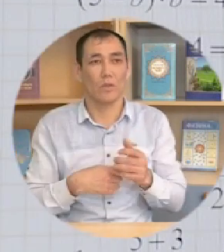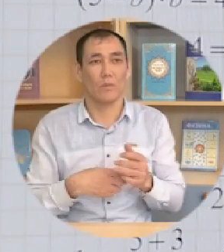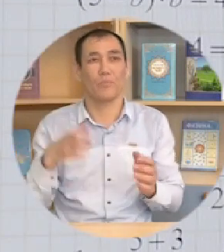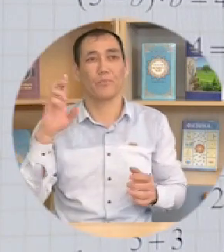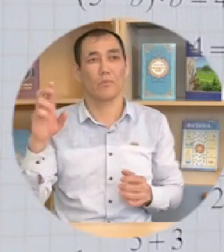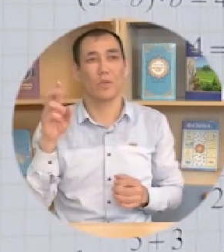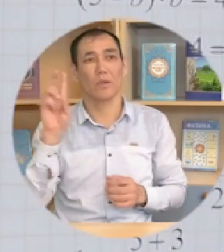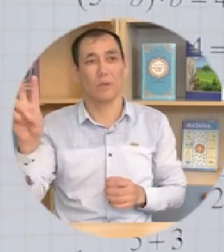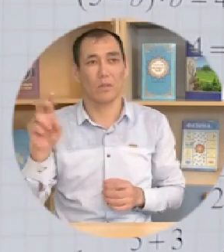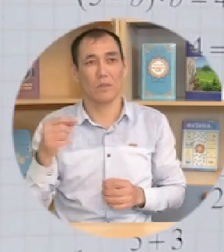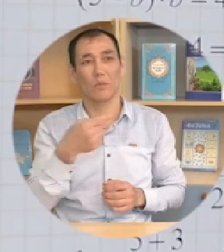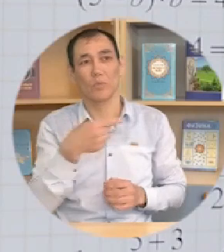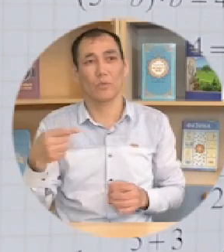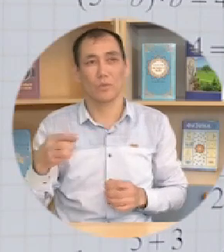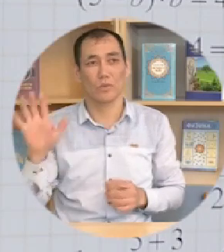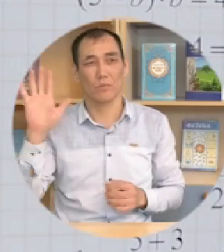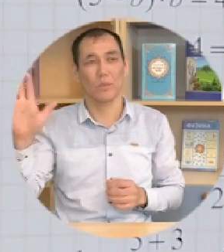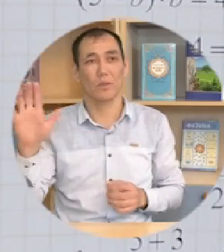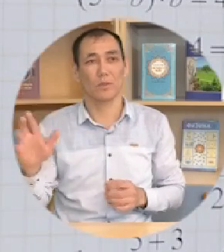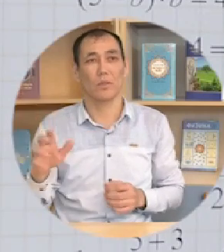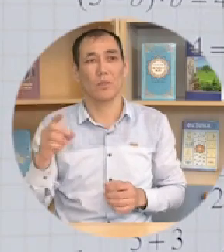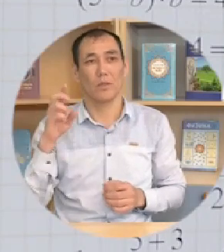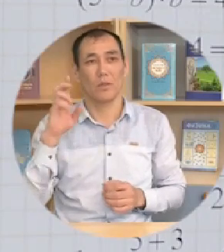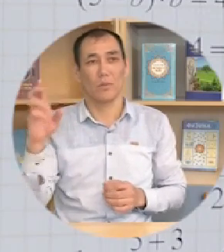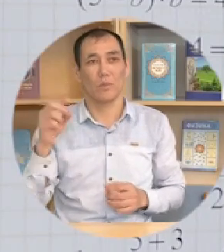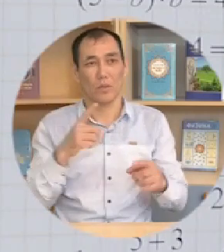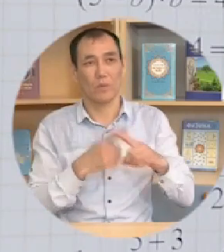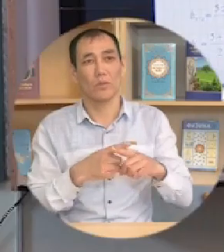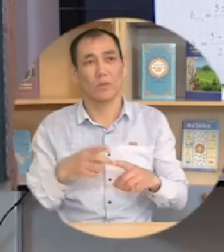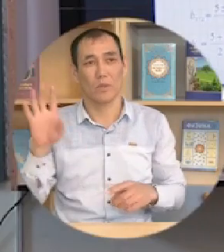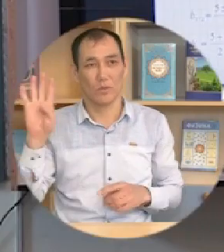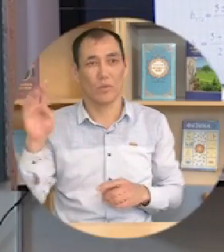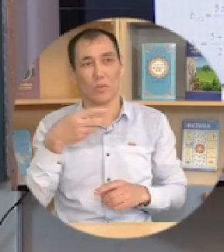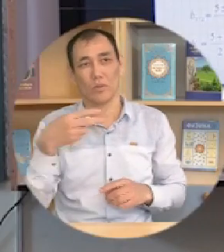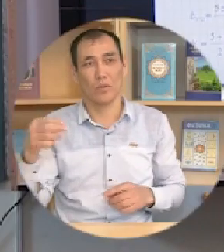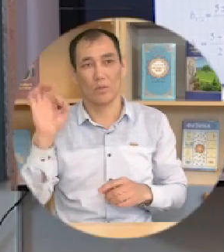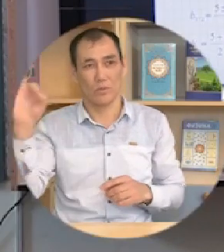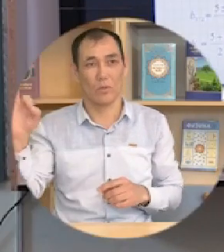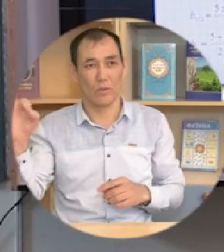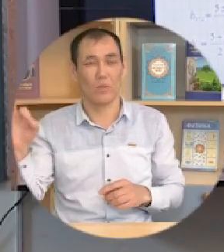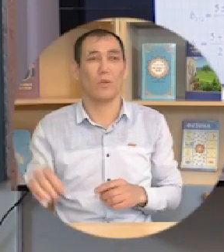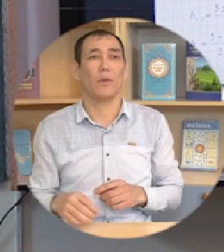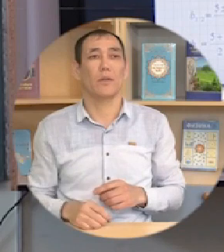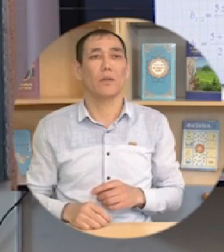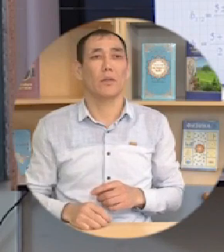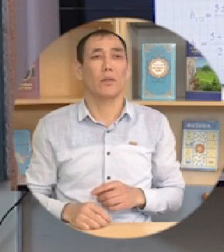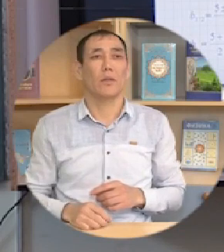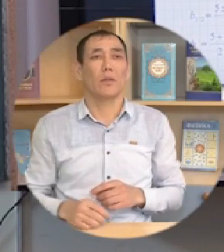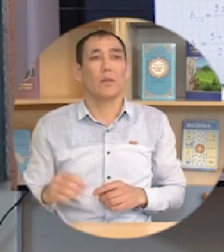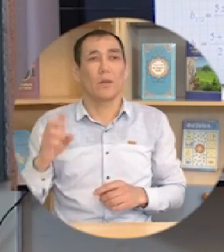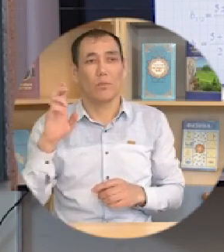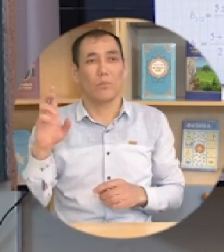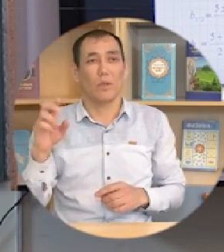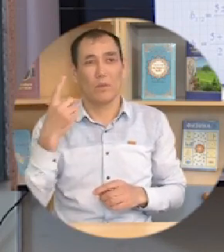В квадрат минус 5В қосылған 4 тең 0.